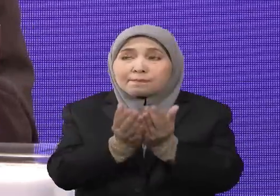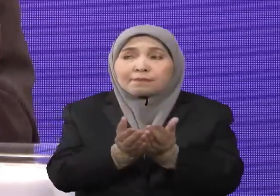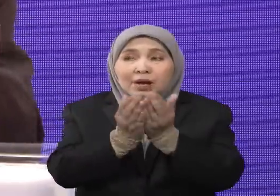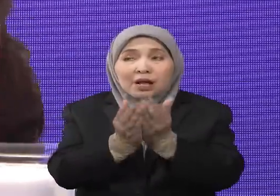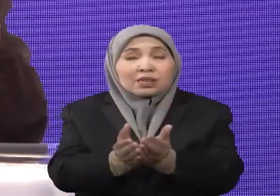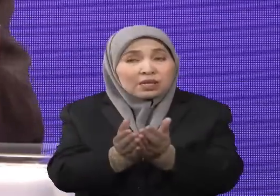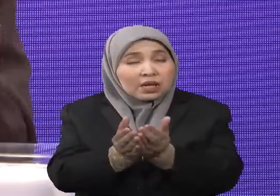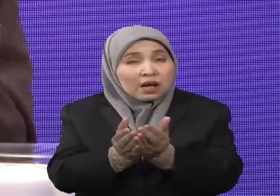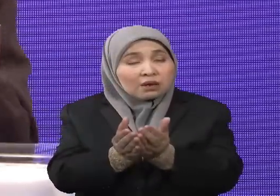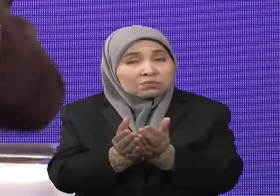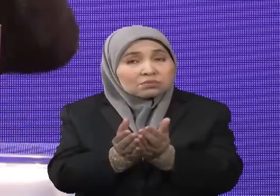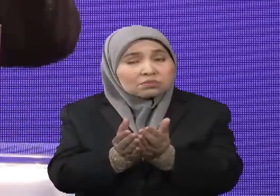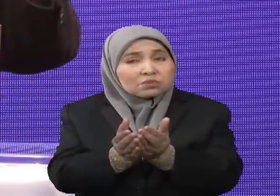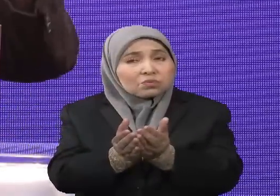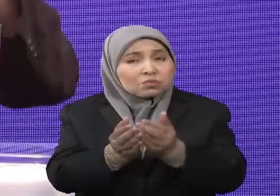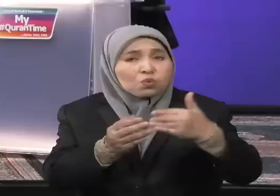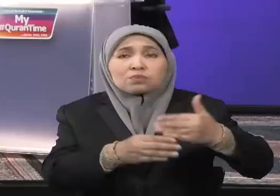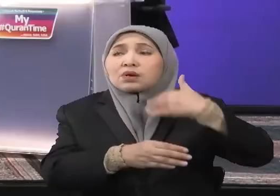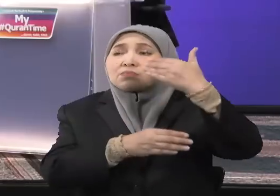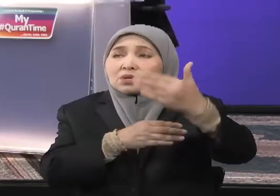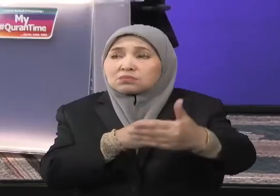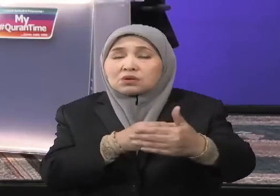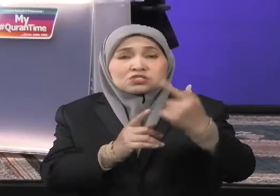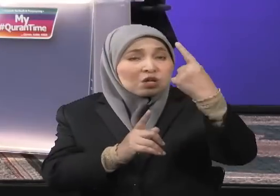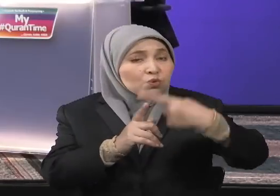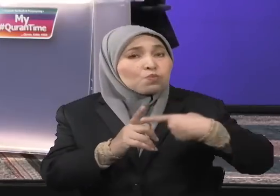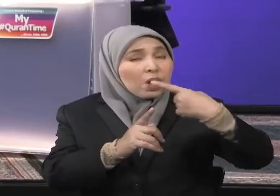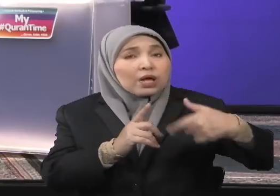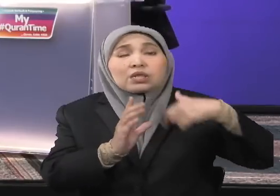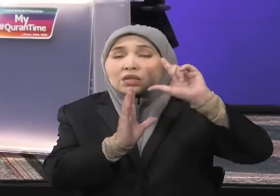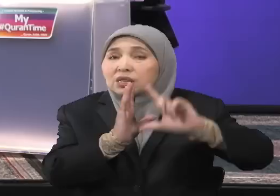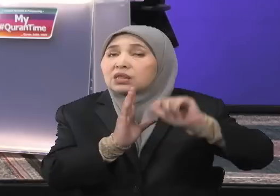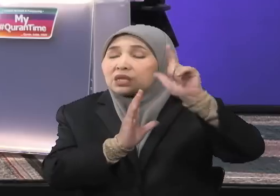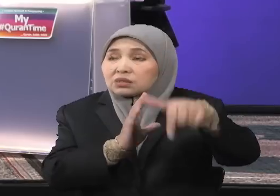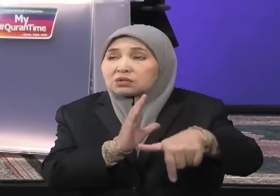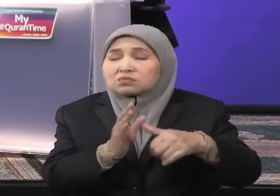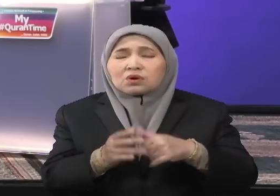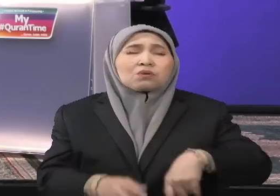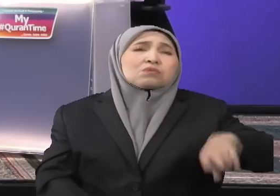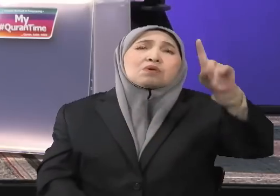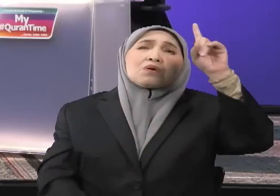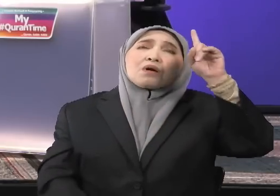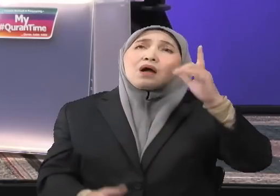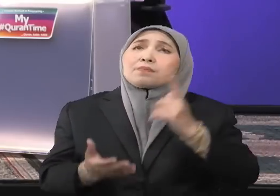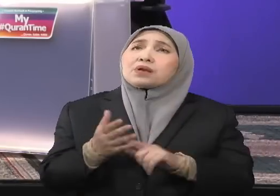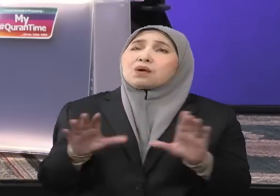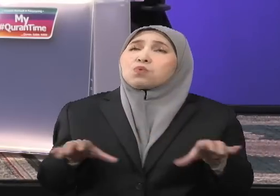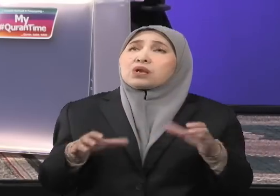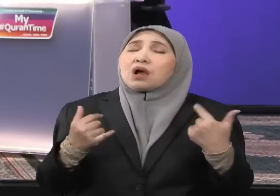akan berlaya untuk next trip itu sebulan kemudian waktu dekat ya Allah